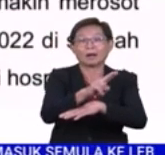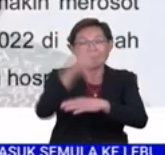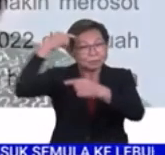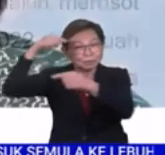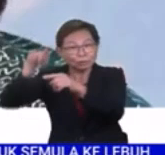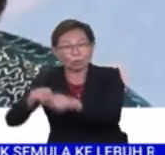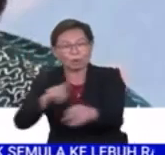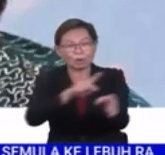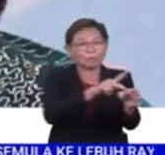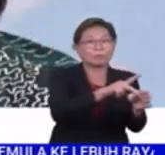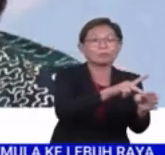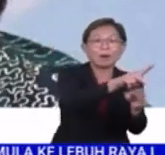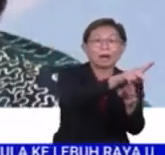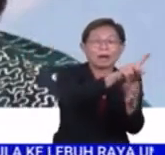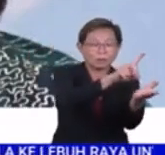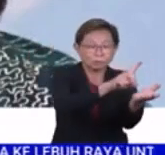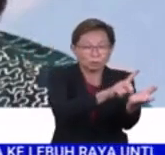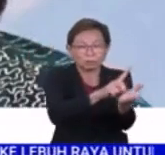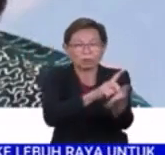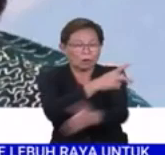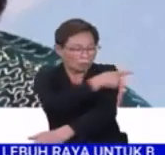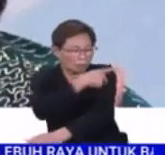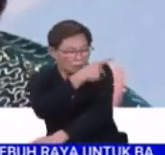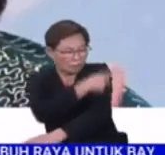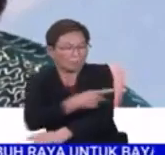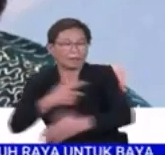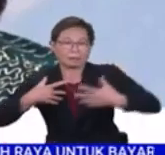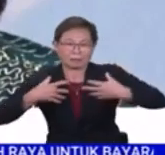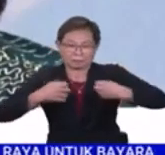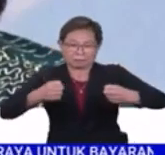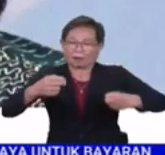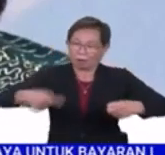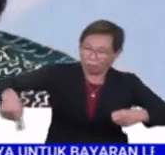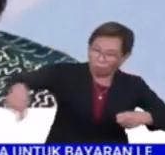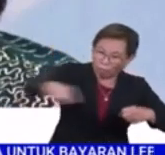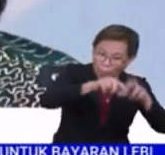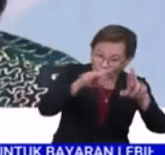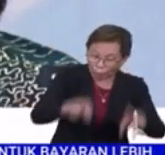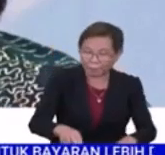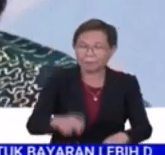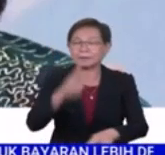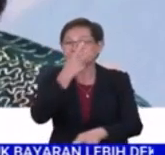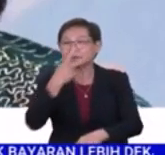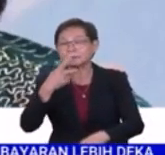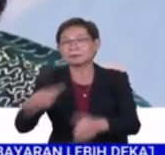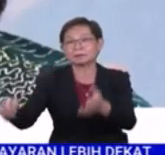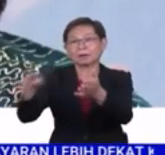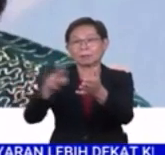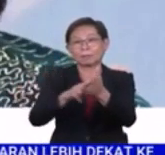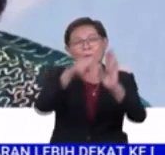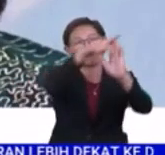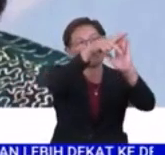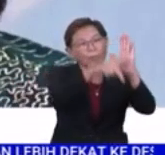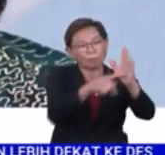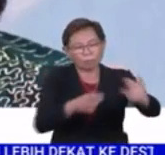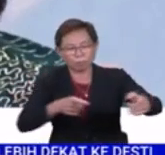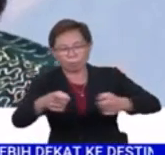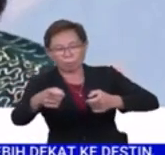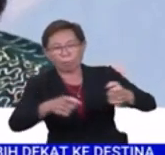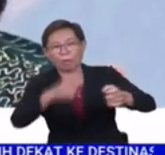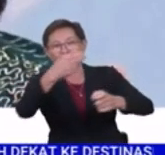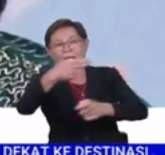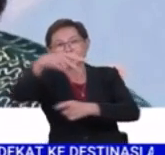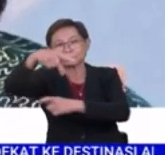pakar-pakar perubatan klinikal dan kesihatan awam kari dalam kenyataan memaklumkan protokol rujukan dan pengurusan kes